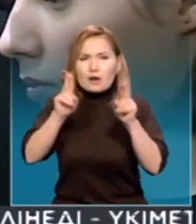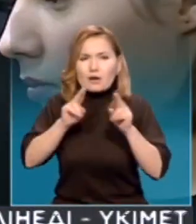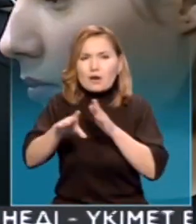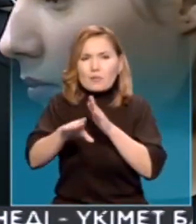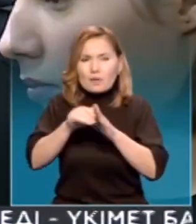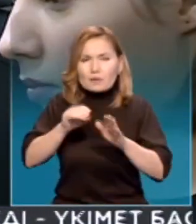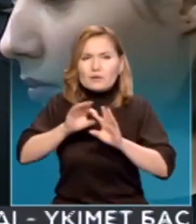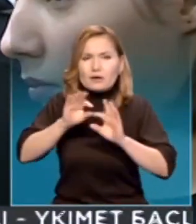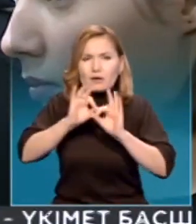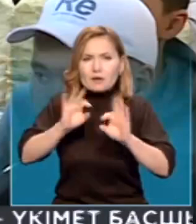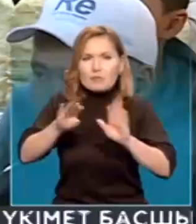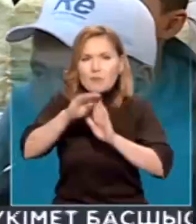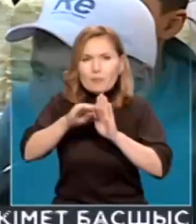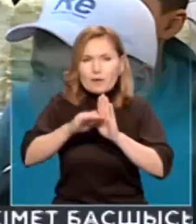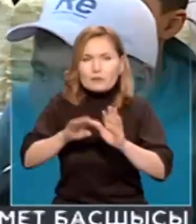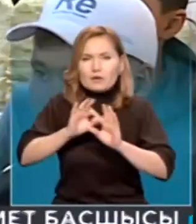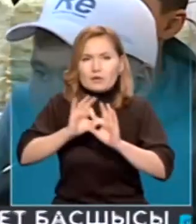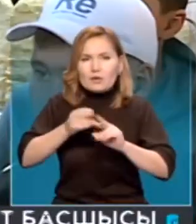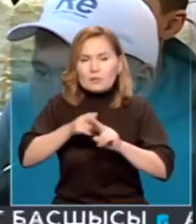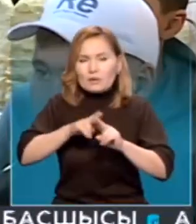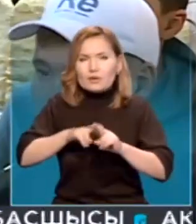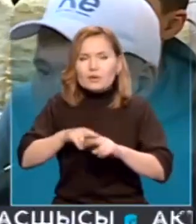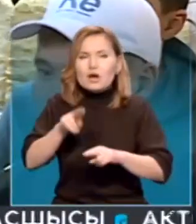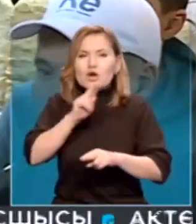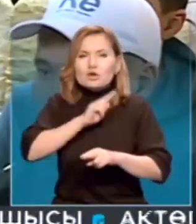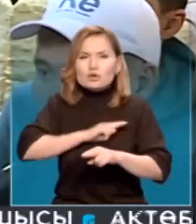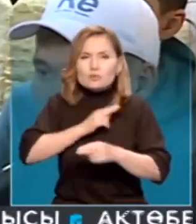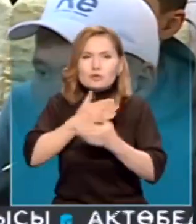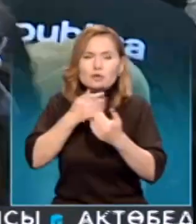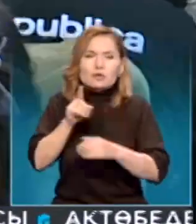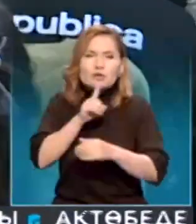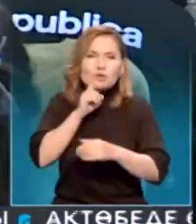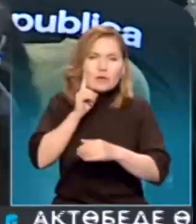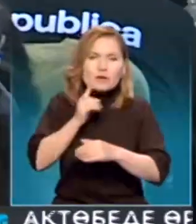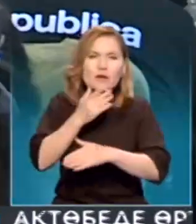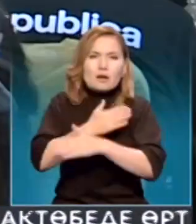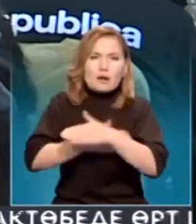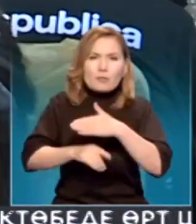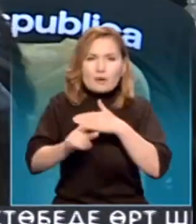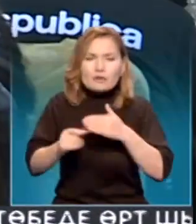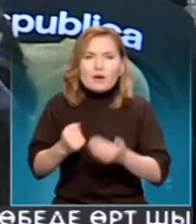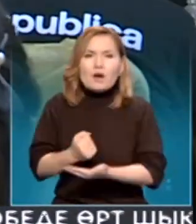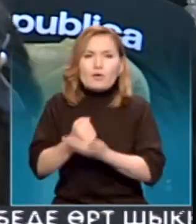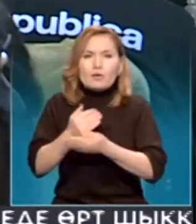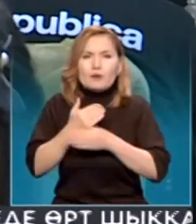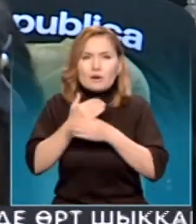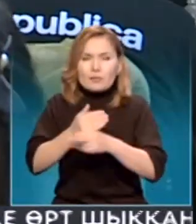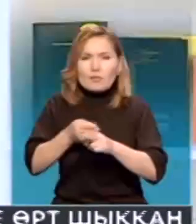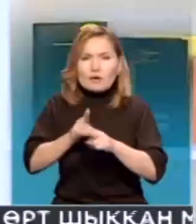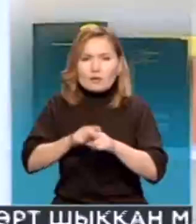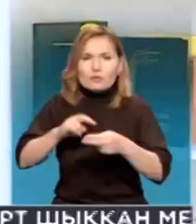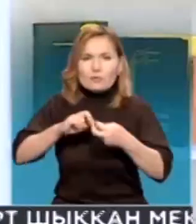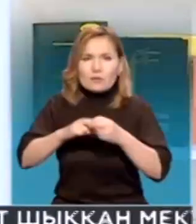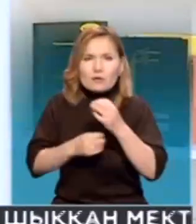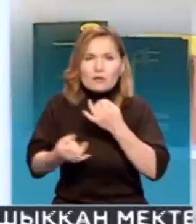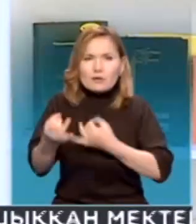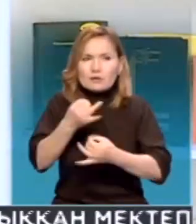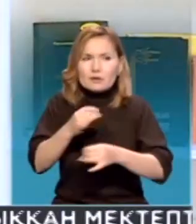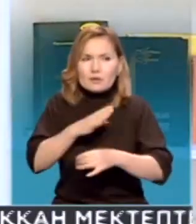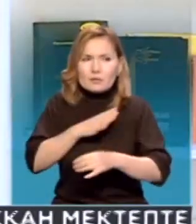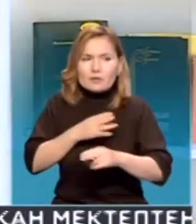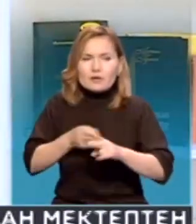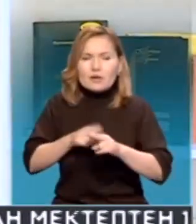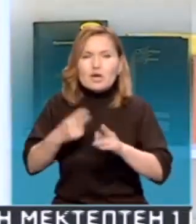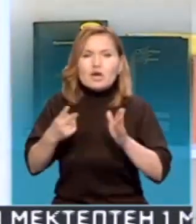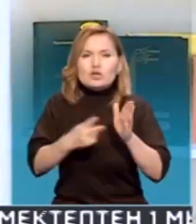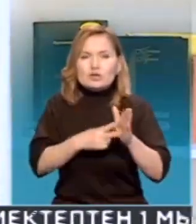өз бағдарламаларын түсіндірді. Жиын барысында жұмыссыз жүрген жастар мен мүмкіндігі шектеулі азаматтарды қолдаудың ерекше екені айтылды. Осы жыл көріп жатырмыз,